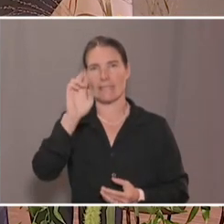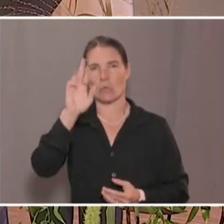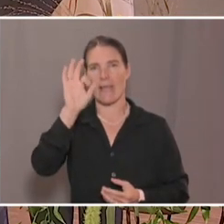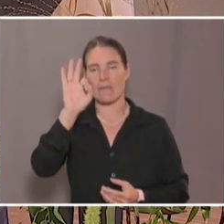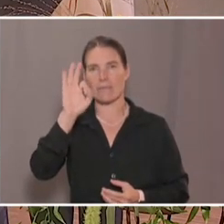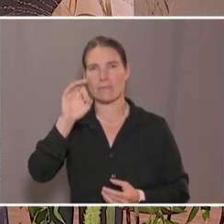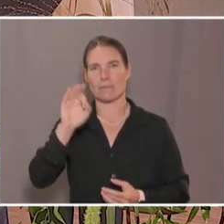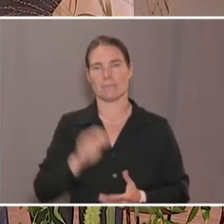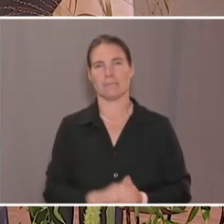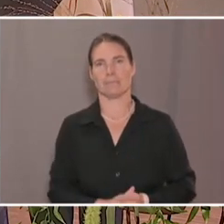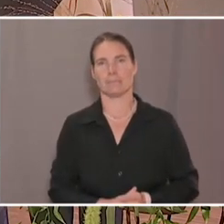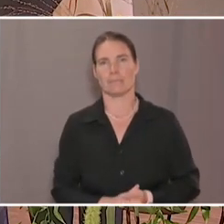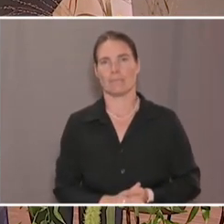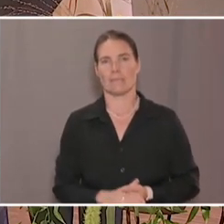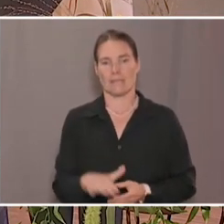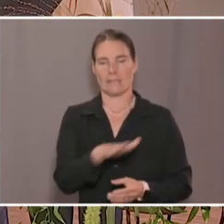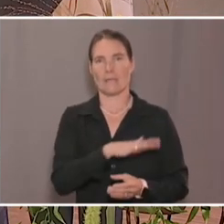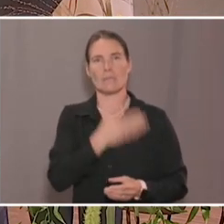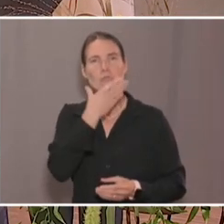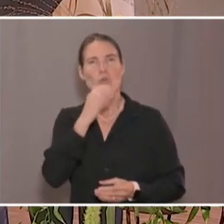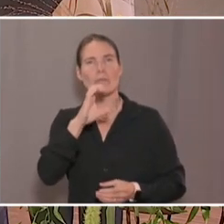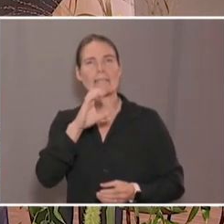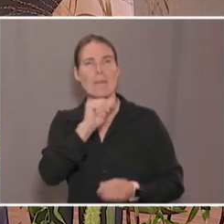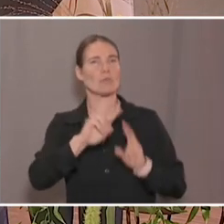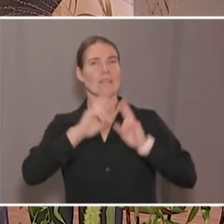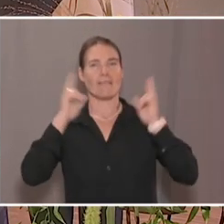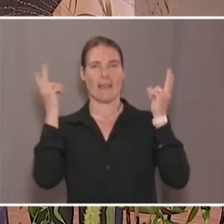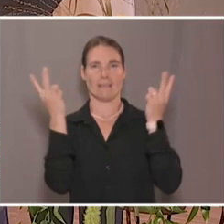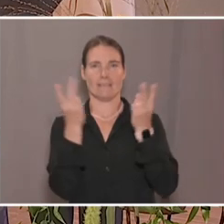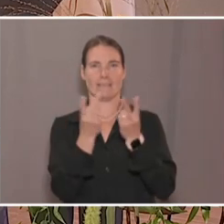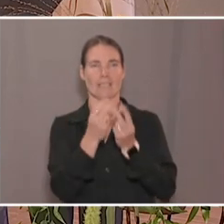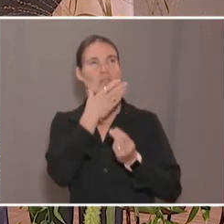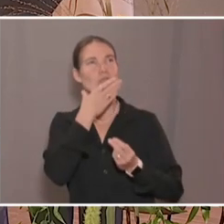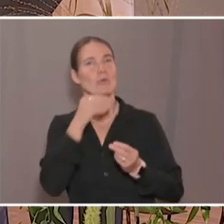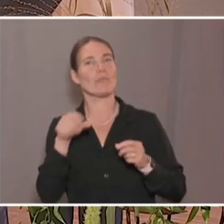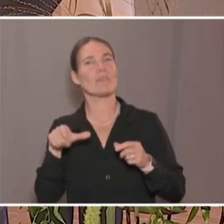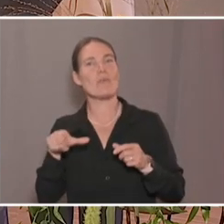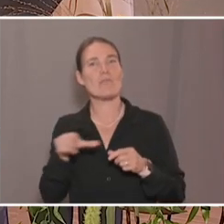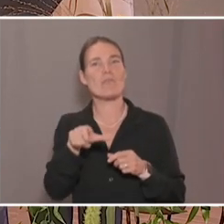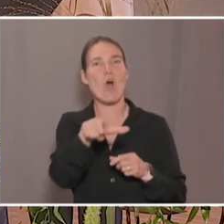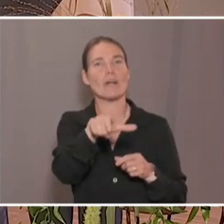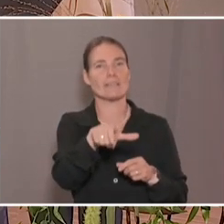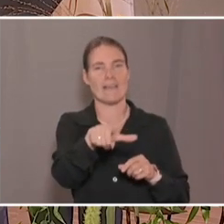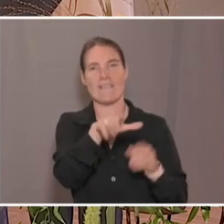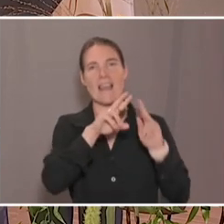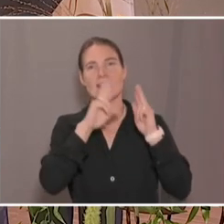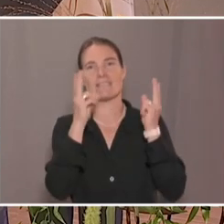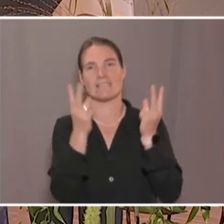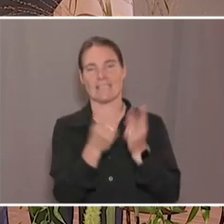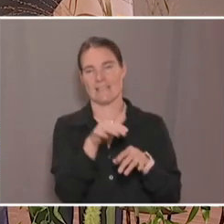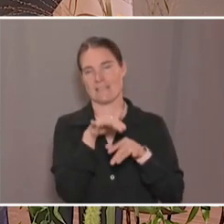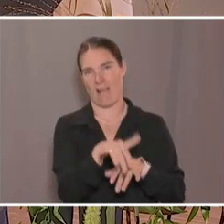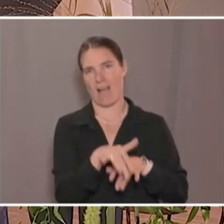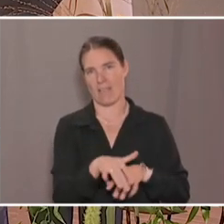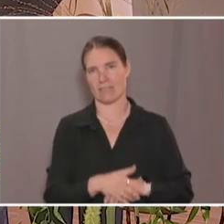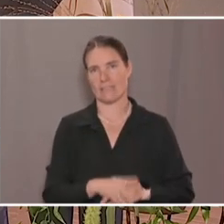ja EOF, bei uns auf dem schönsten Campus der Welt, an der schönsten Förde der Welt haben. Und umso mehr freue